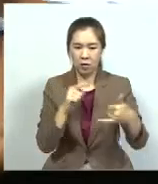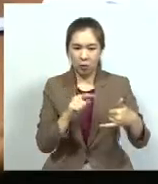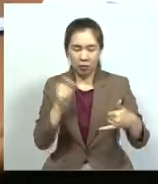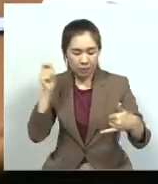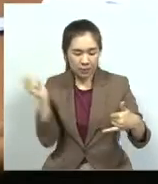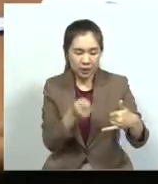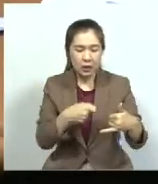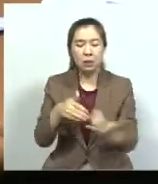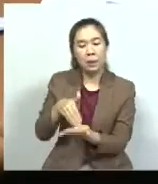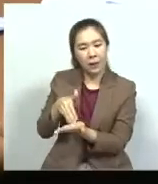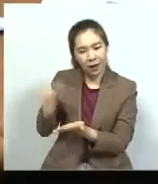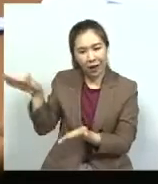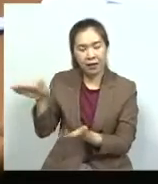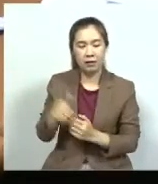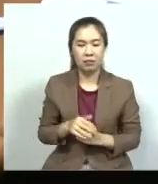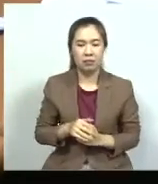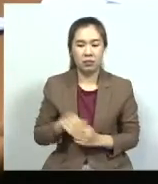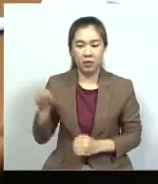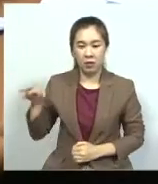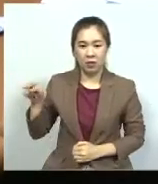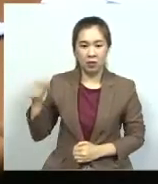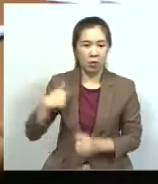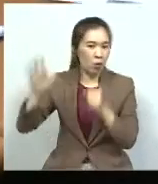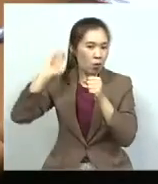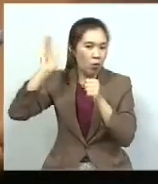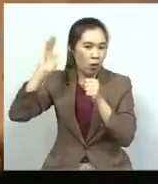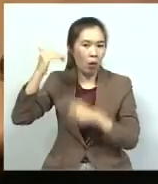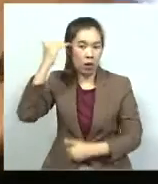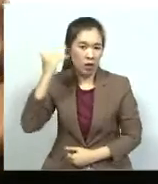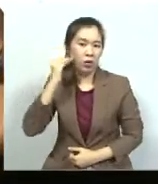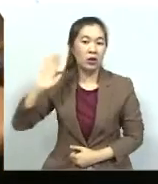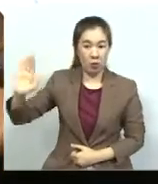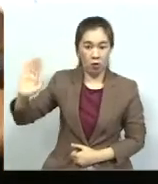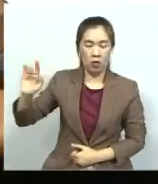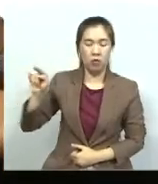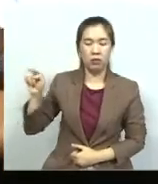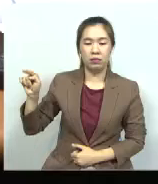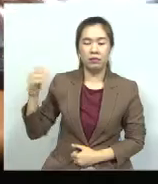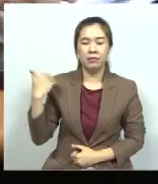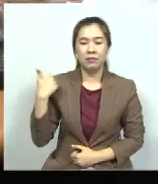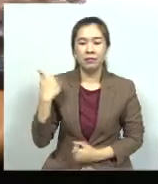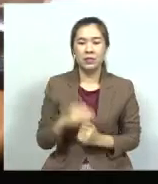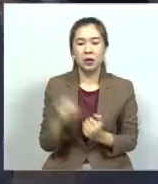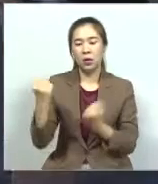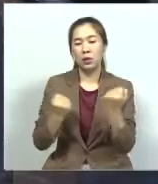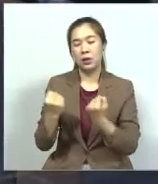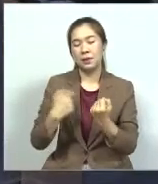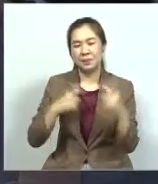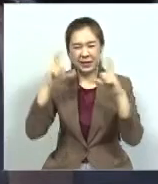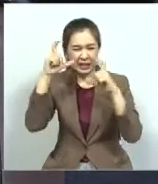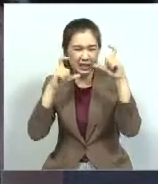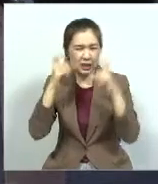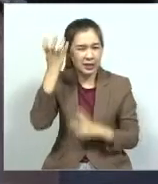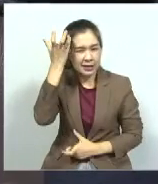ก็คือไล่ผู้โดยสารลงซึ่งผู้โดยสารคนดังกล่าวเป็นพิธีกรชื่อดังชาวเกาหลีลงจากรถแล้วก็พบว่าคนขับคนนี้มีสีหน้า